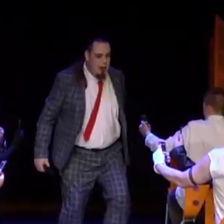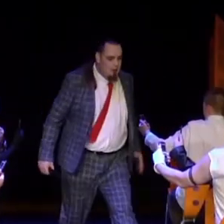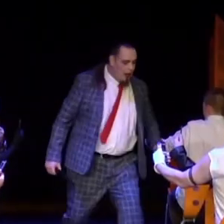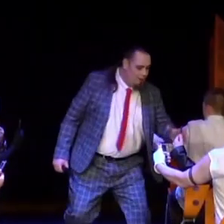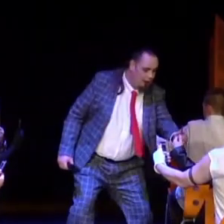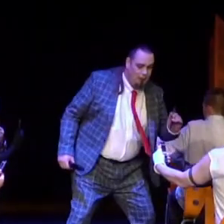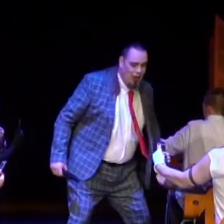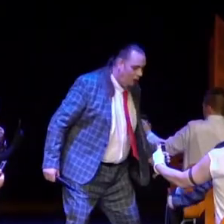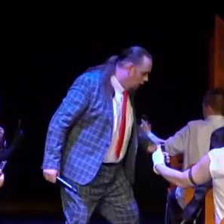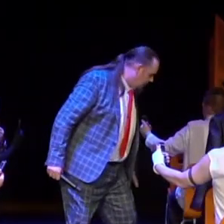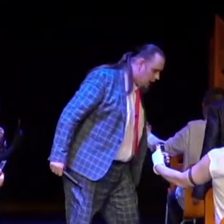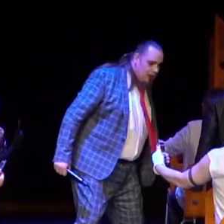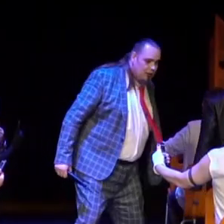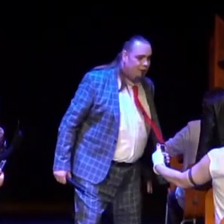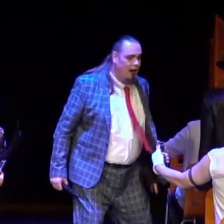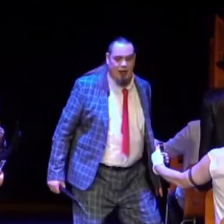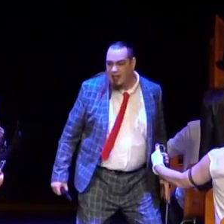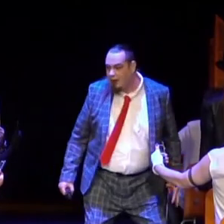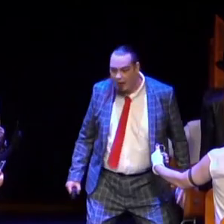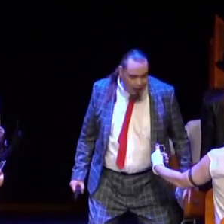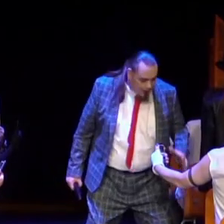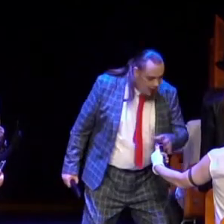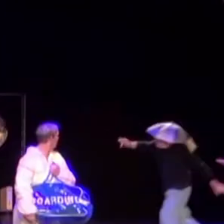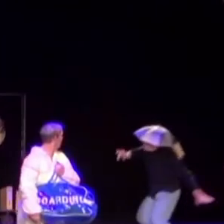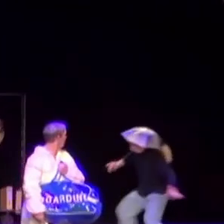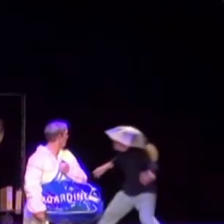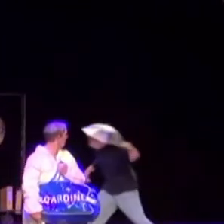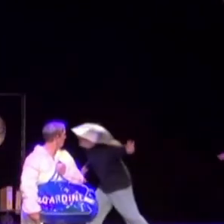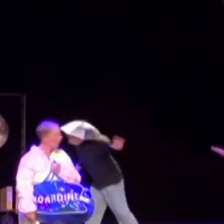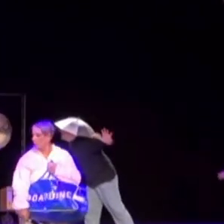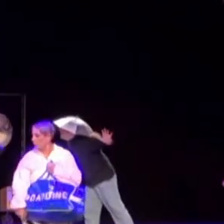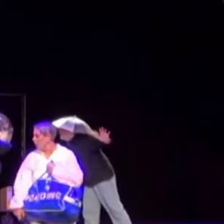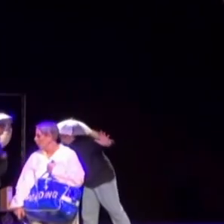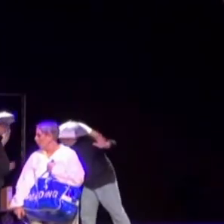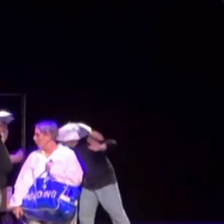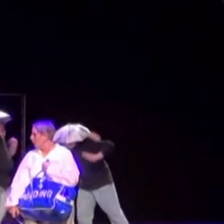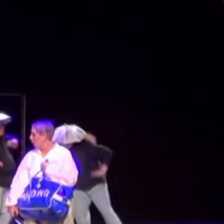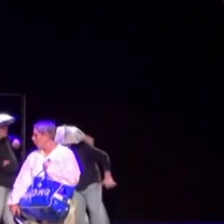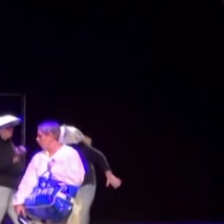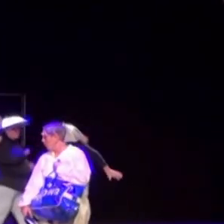Scheiß gefilmt? Wer kommt da überhaupt? Da fahren wir jetzt hin, oder?